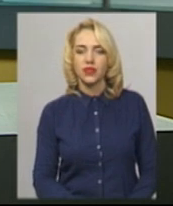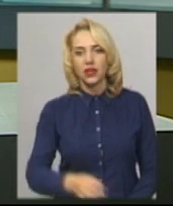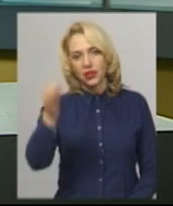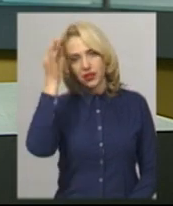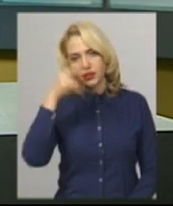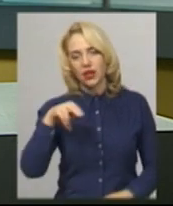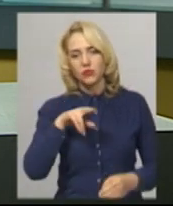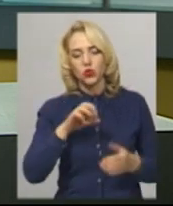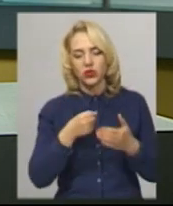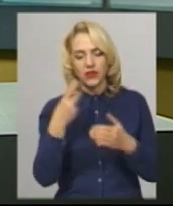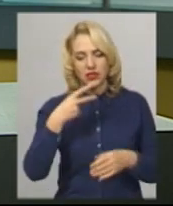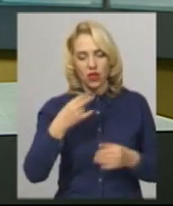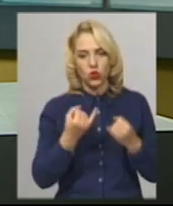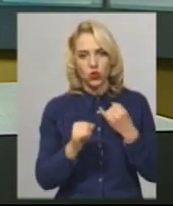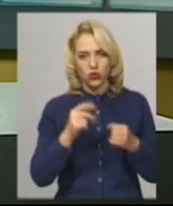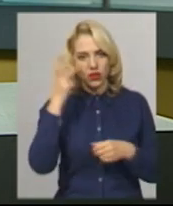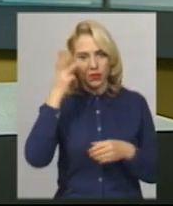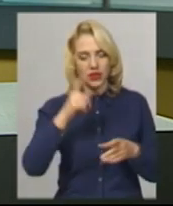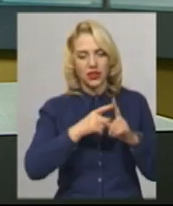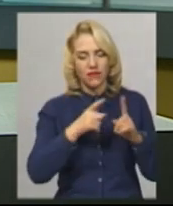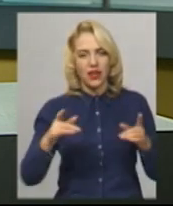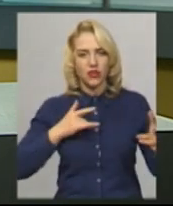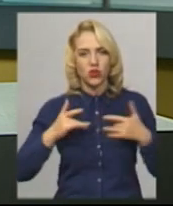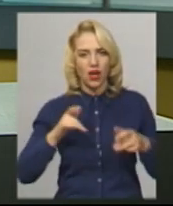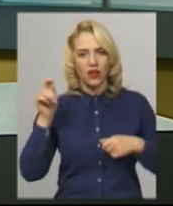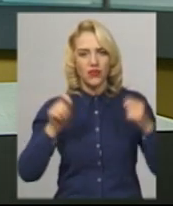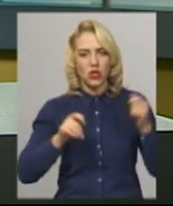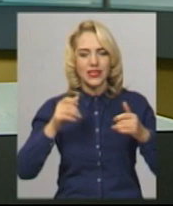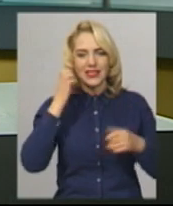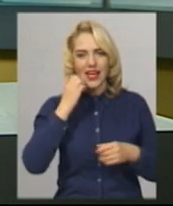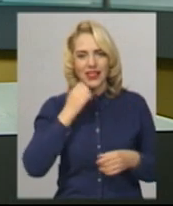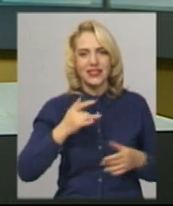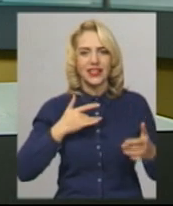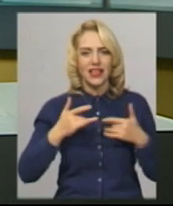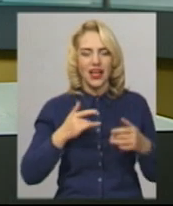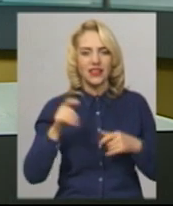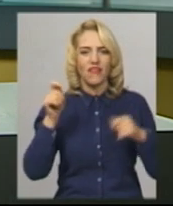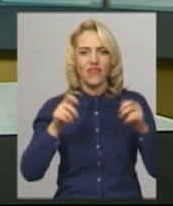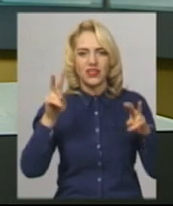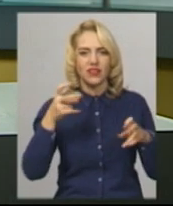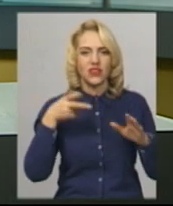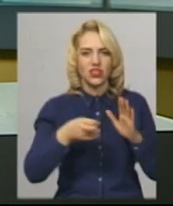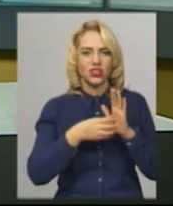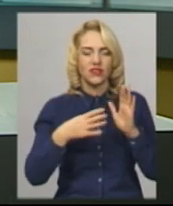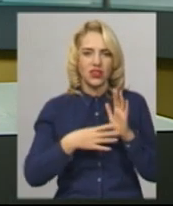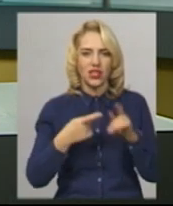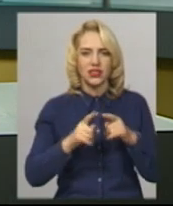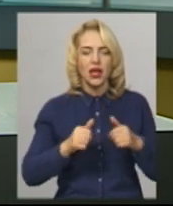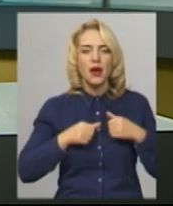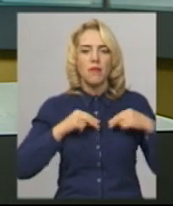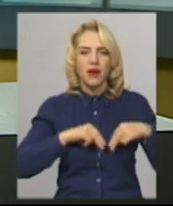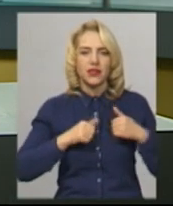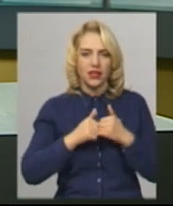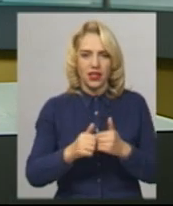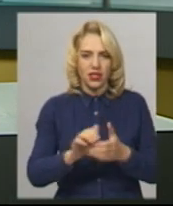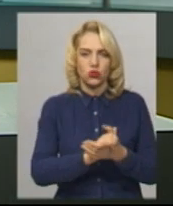Нагадаю, до 20 жовтня у Хмельницькому триває театральний фестиваль «Старицький театр Фест 2019». Партнери фестивалю – Суспільний мовник